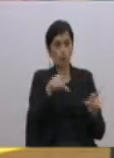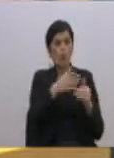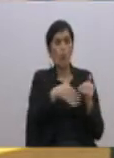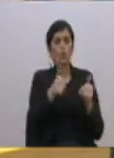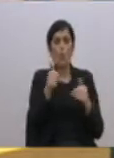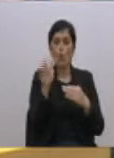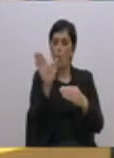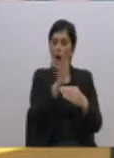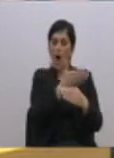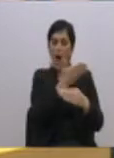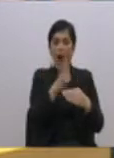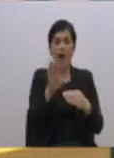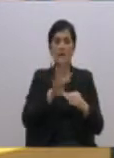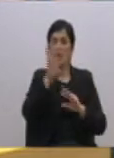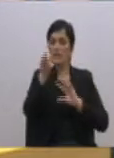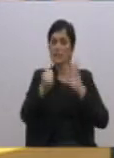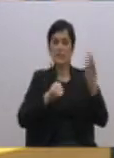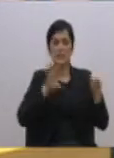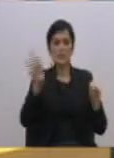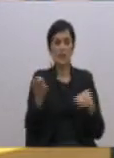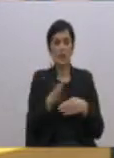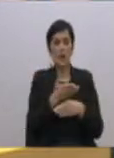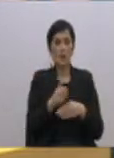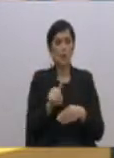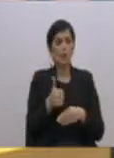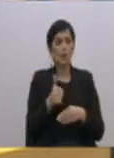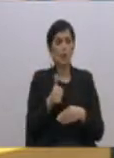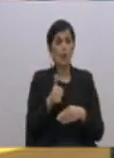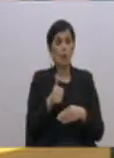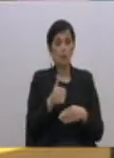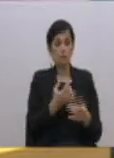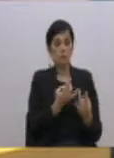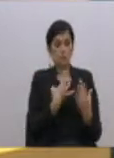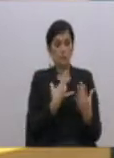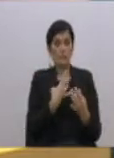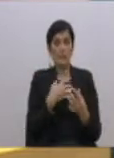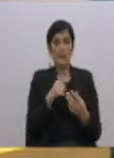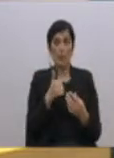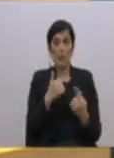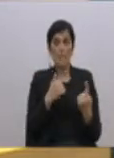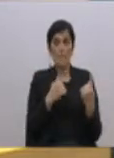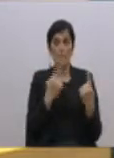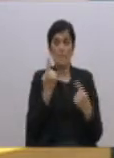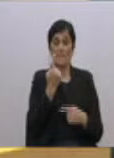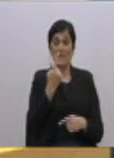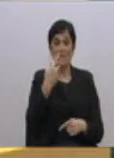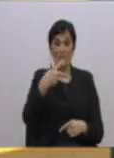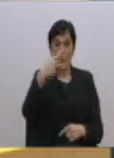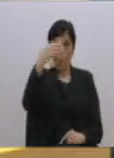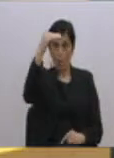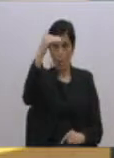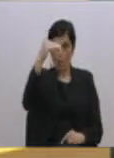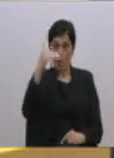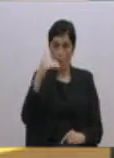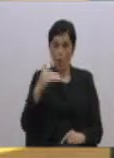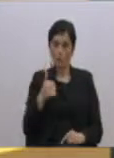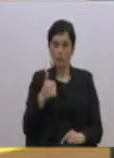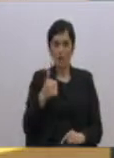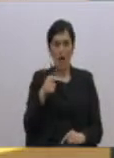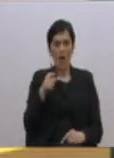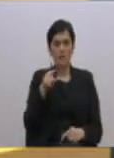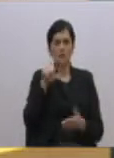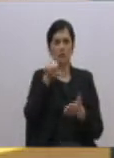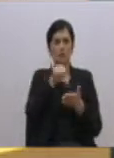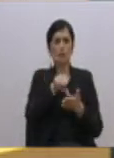Rogoranatile, rogor hleba, maticanțe seba. Rogor hleba, da? Piruveli oci, visați, poate să cargi academiuri,